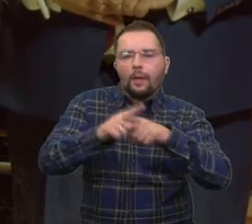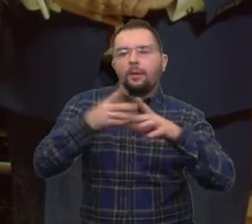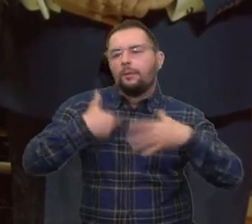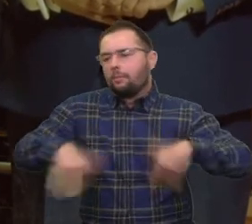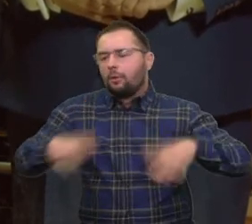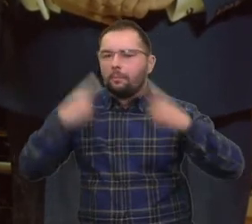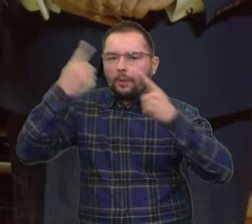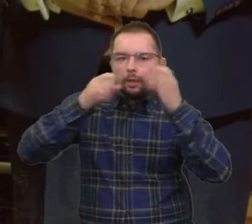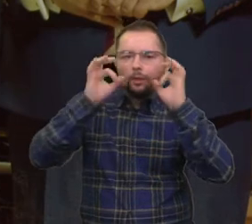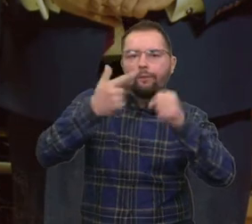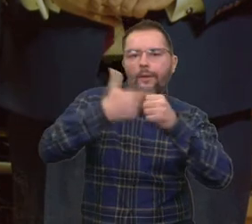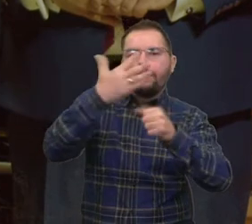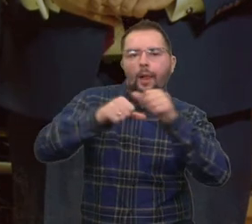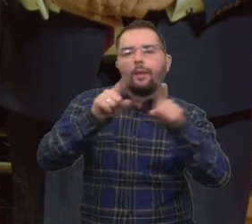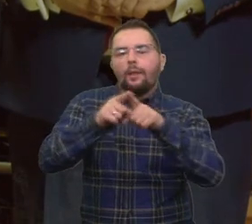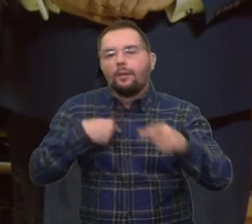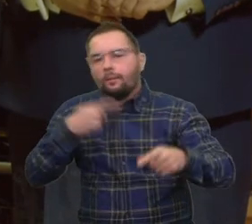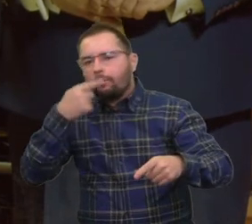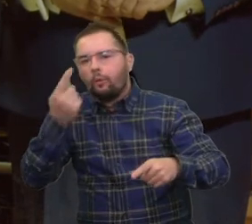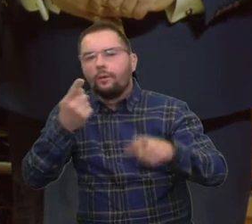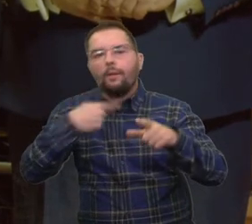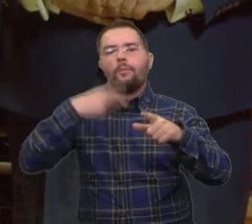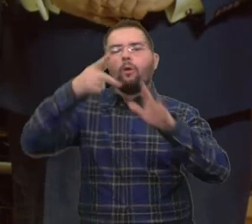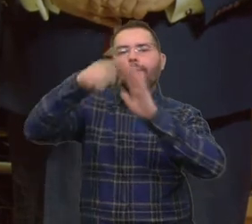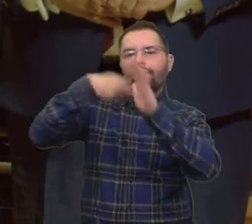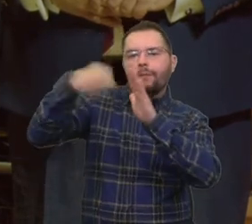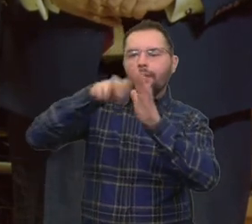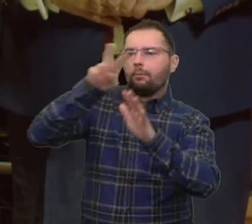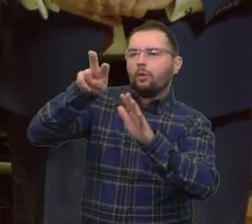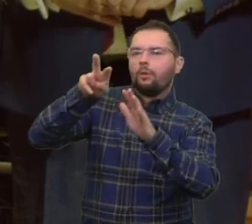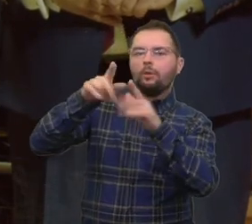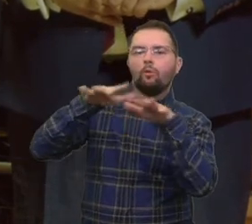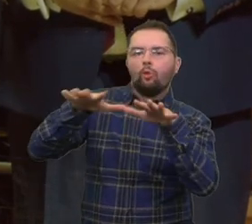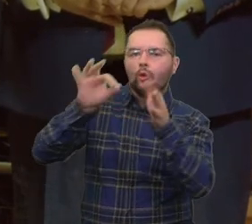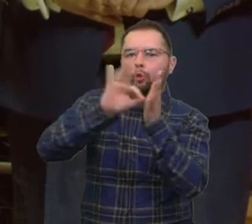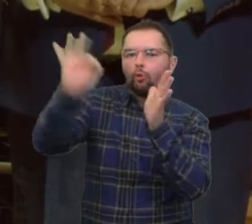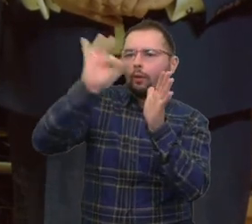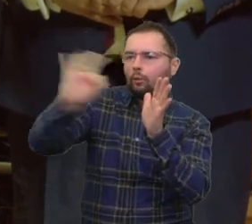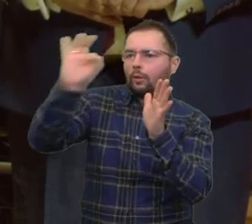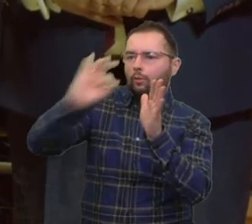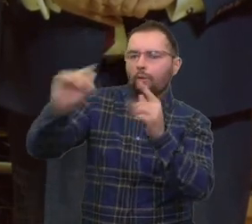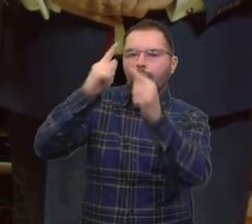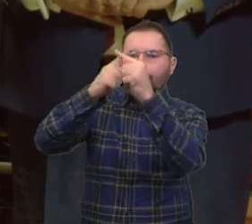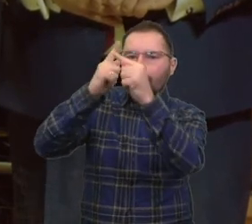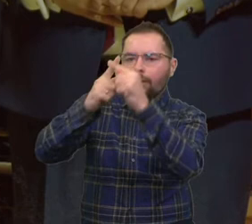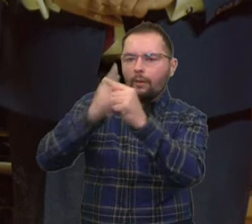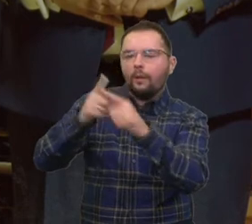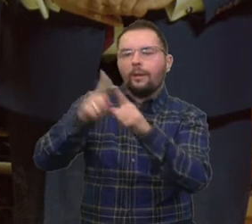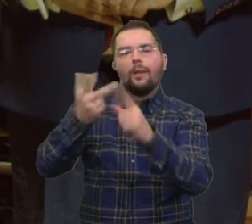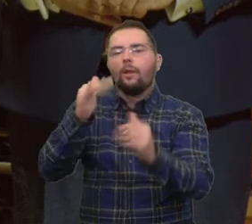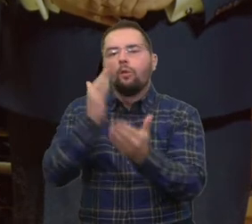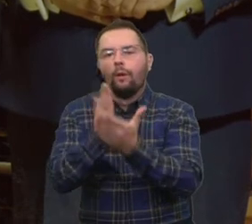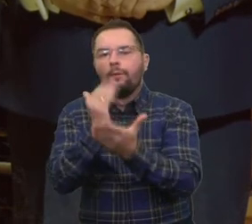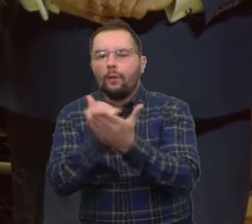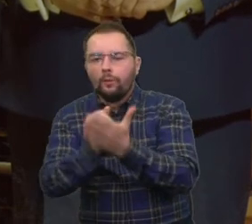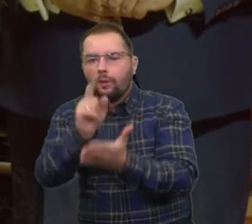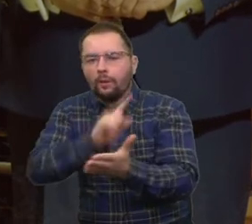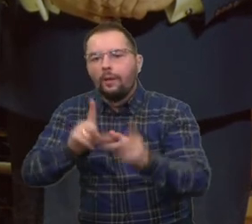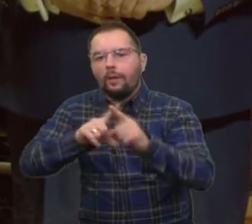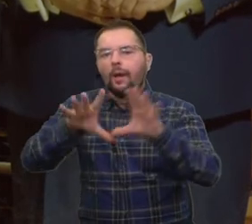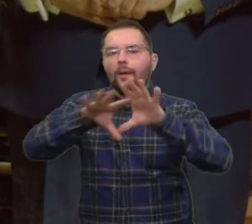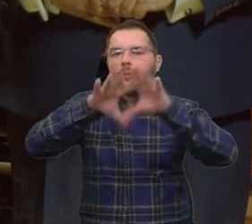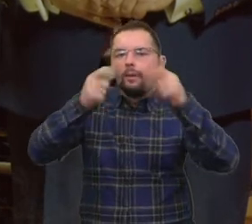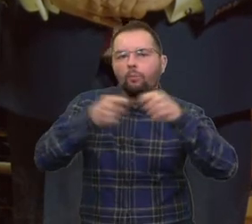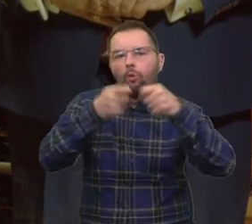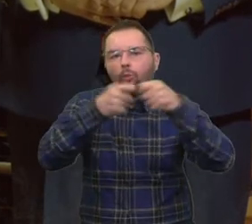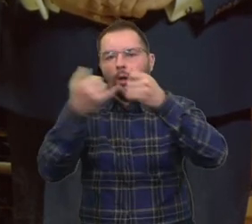lat i dzisiaj z dumą mogliśmy obejrzeć ten film, na którym szereg sukcesów naszych wspólnych, nie tylko samorządu wojewódzkiego, ale również we współpracy